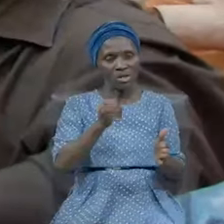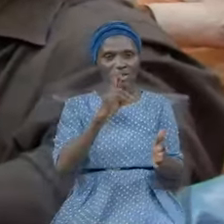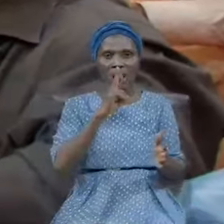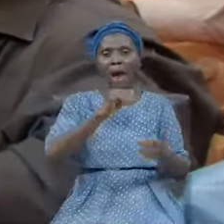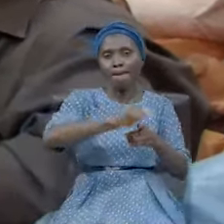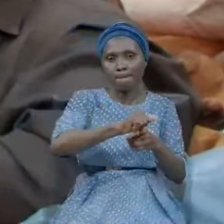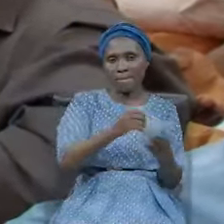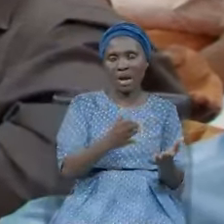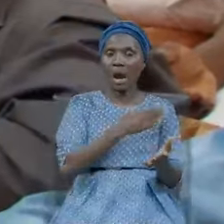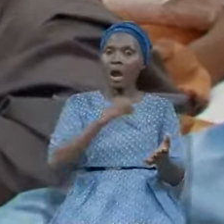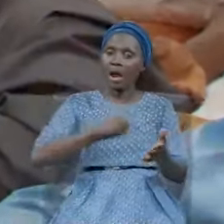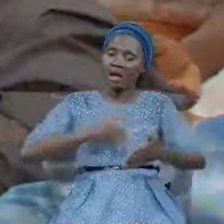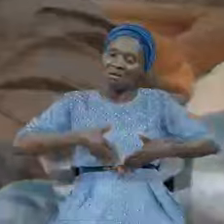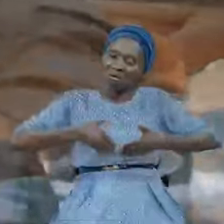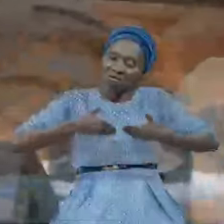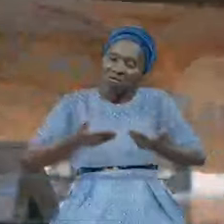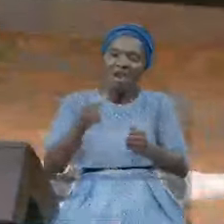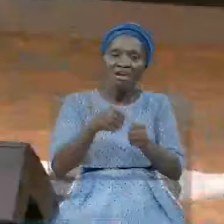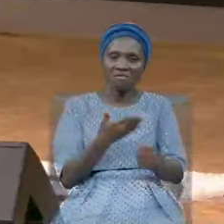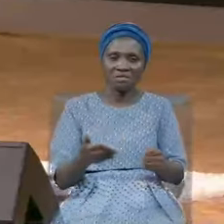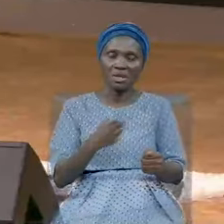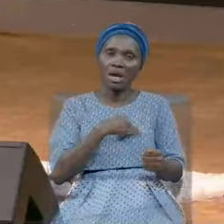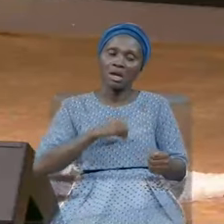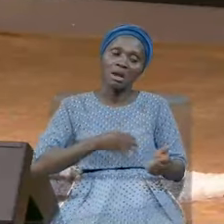faisaient. Je l'ai tout confessé, j'ai demandé du pardon.